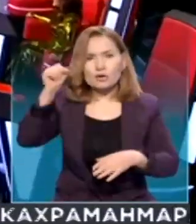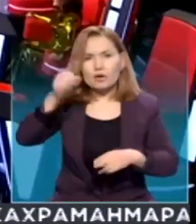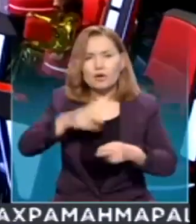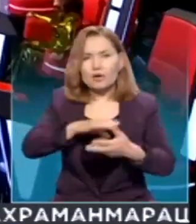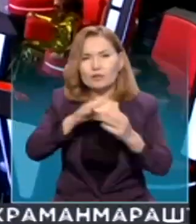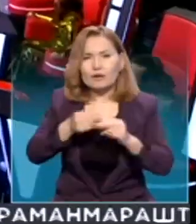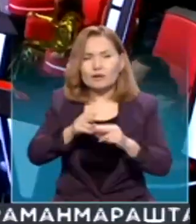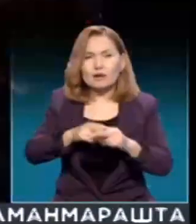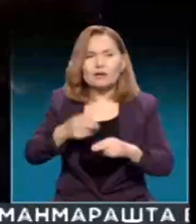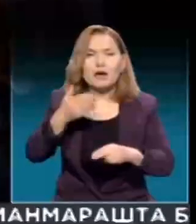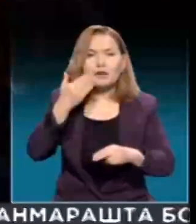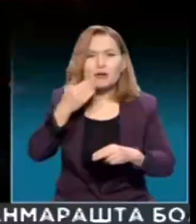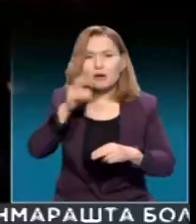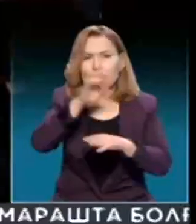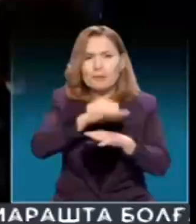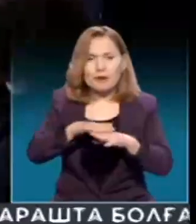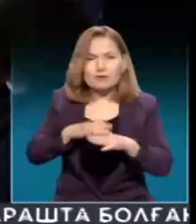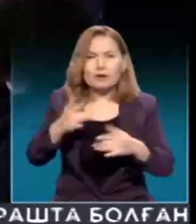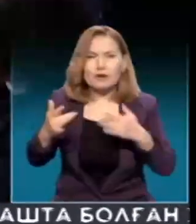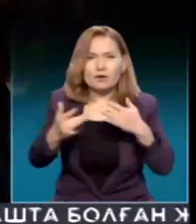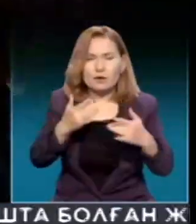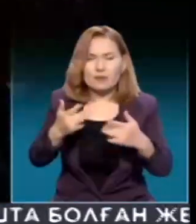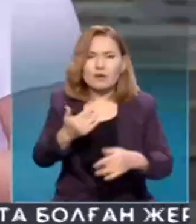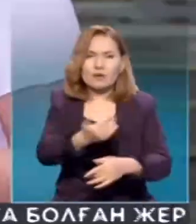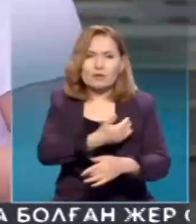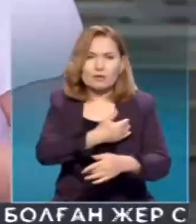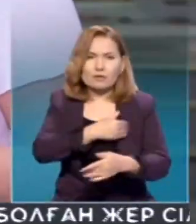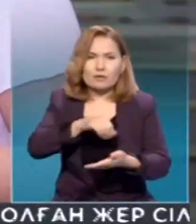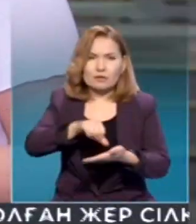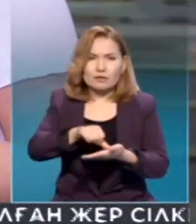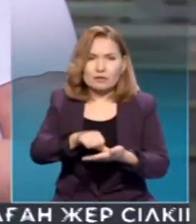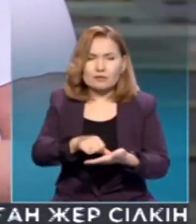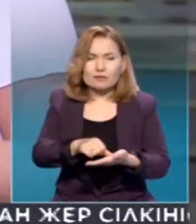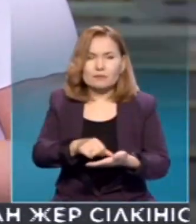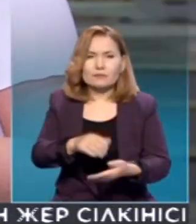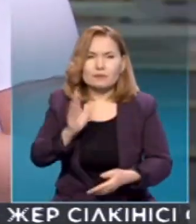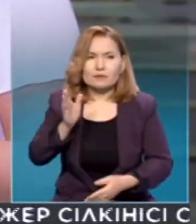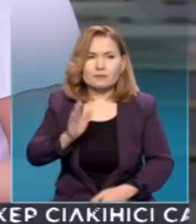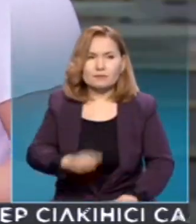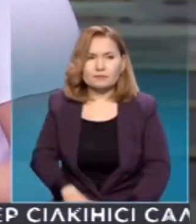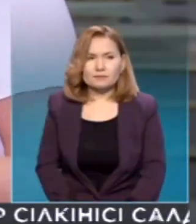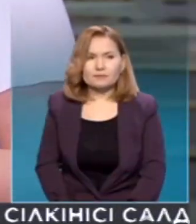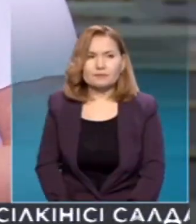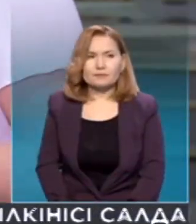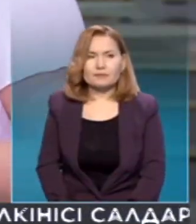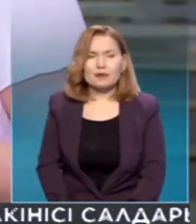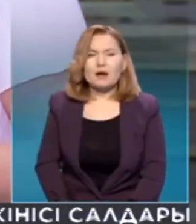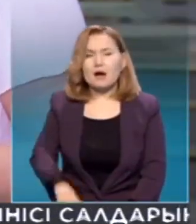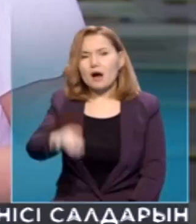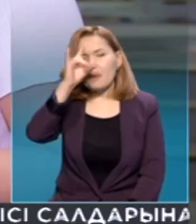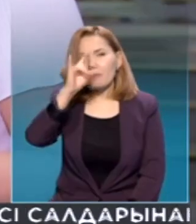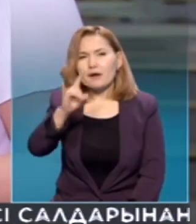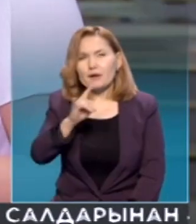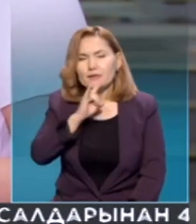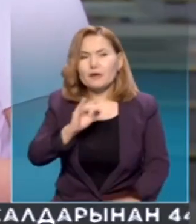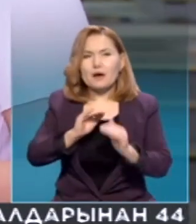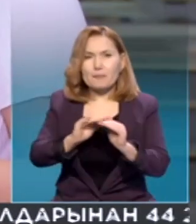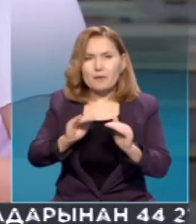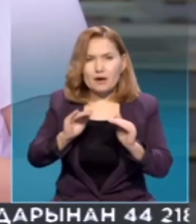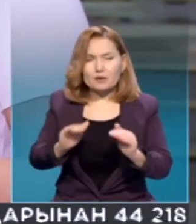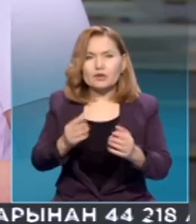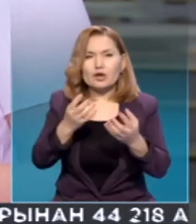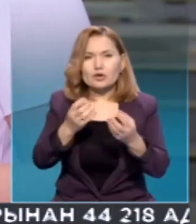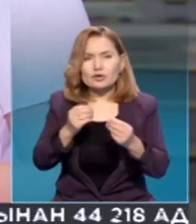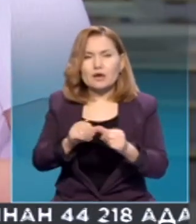Бурятия, Татарстан сияқты елдерден өнерпаздар ниет білдірген. Помимо наших казахстанских детей. Қазақстанның балаларынан бөлек